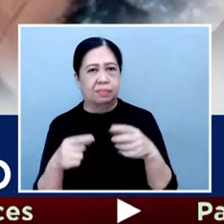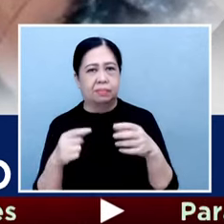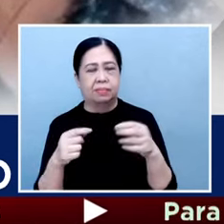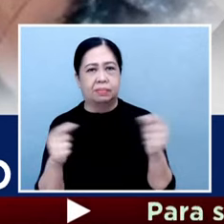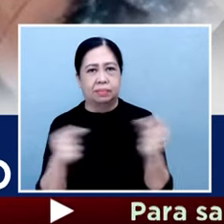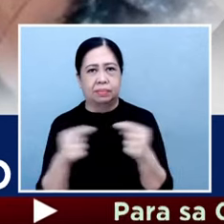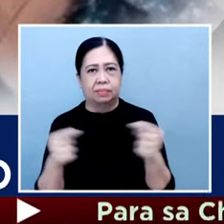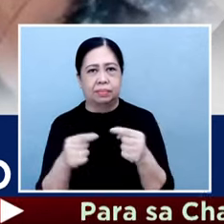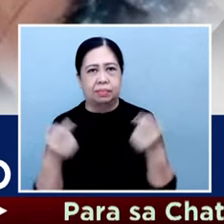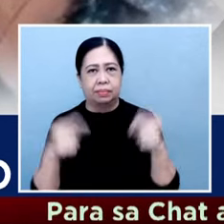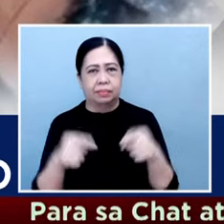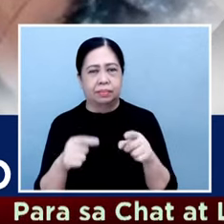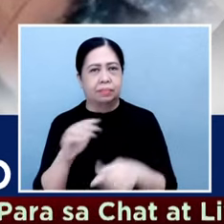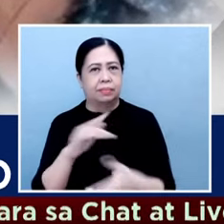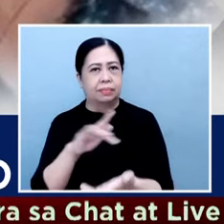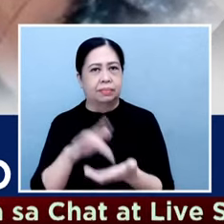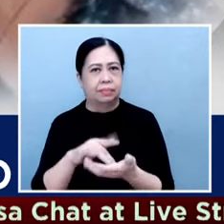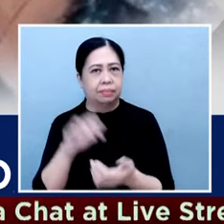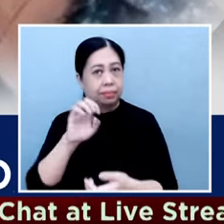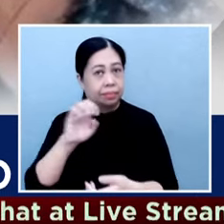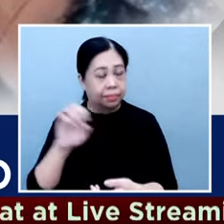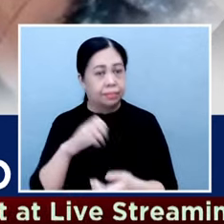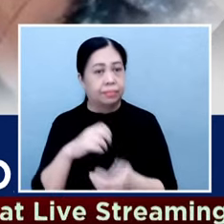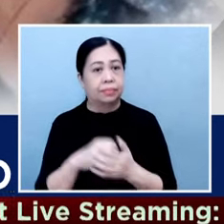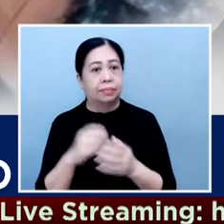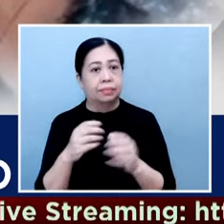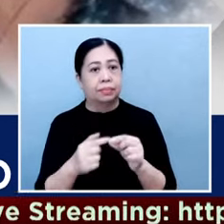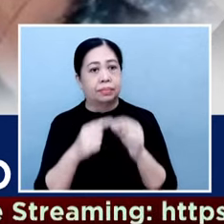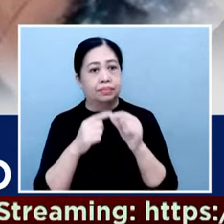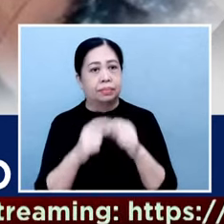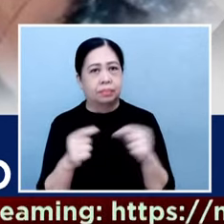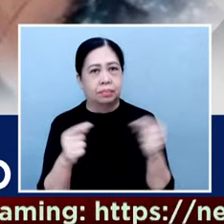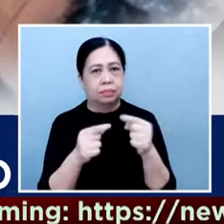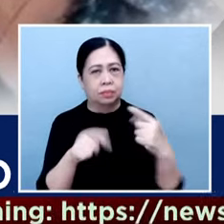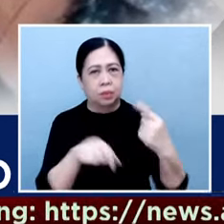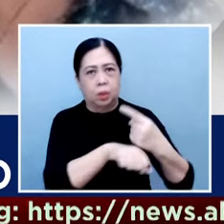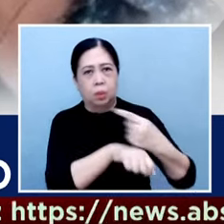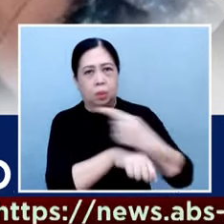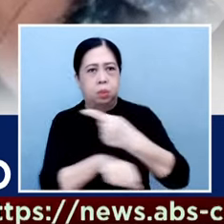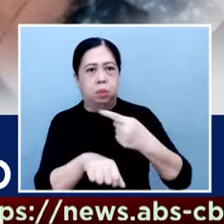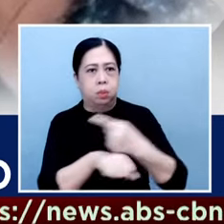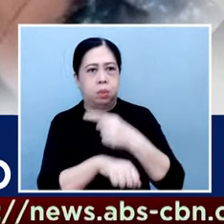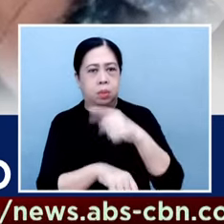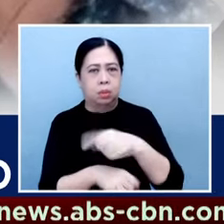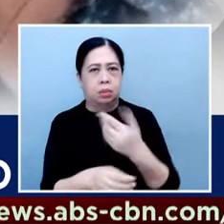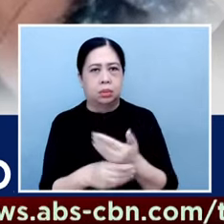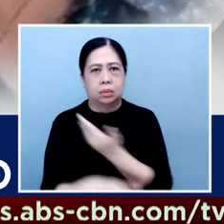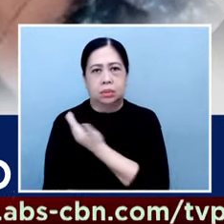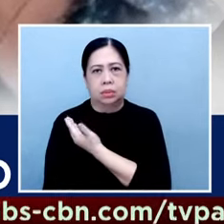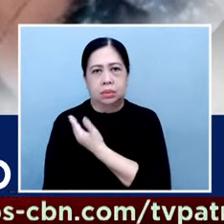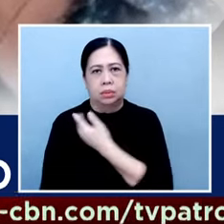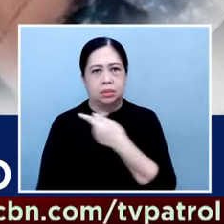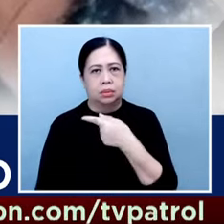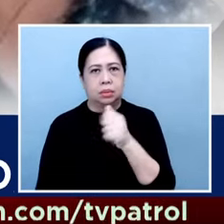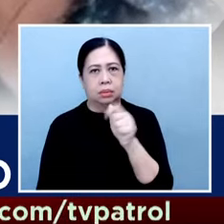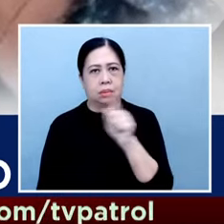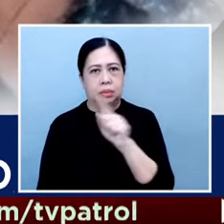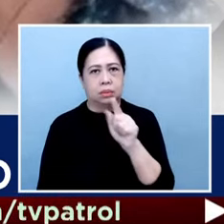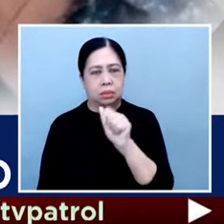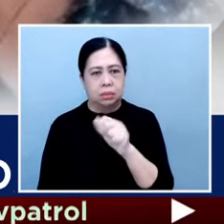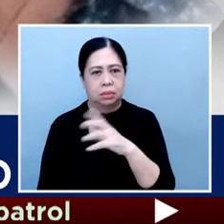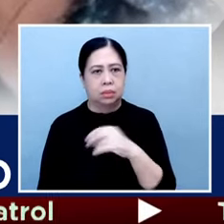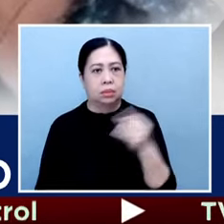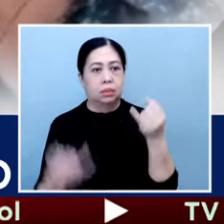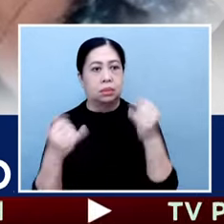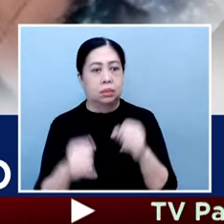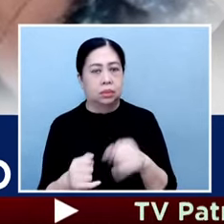conflict na nangyayari sa Middle East, lalo na yun sa mga pag-atake na ginagawa sa Gaza at saka yung naging issue po